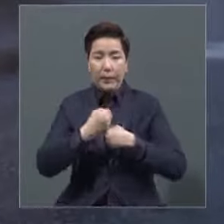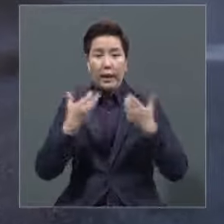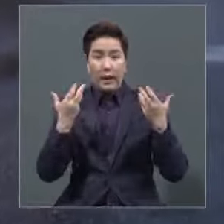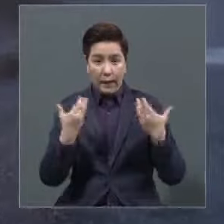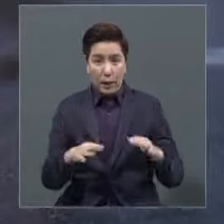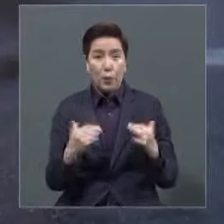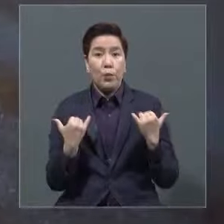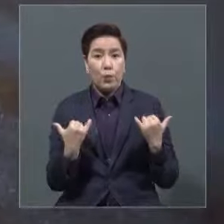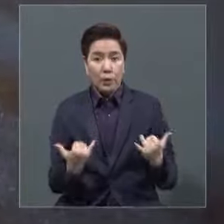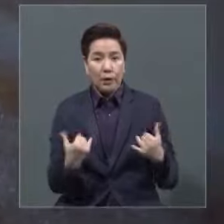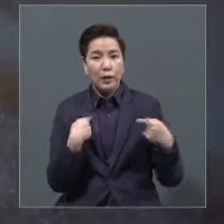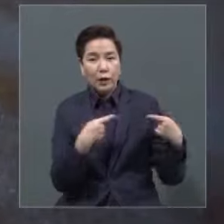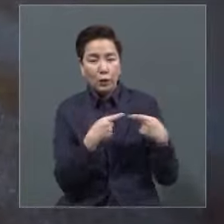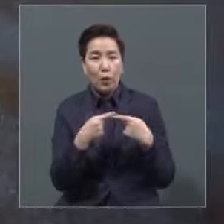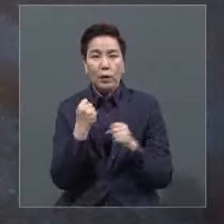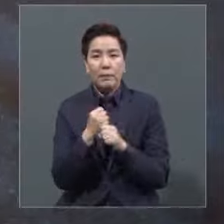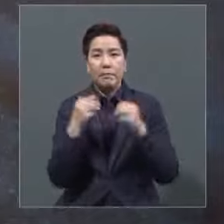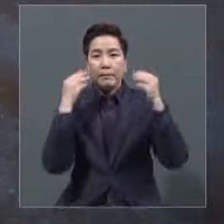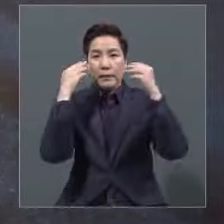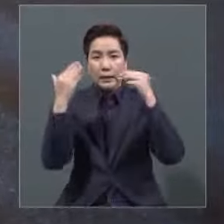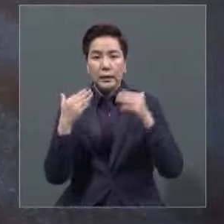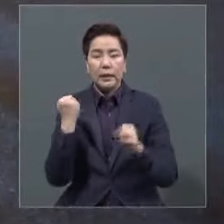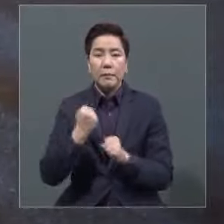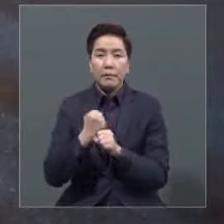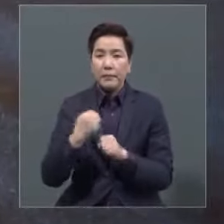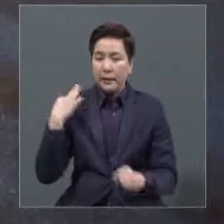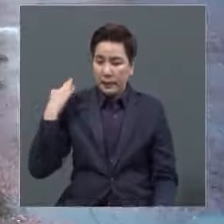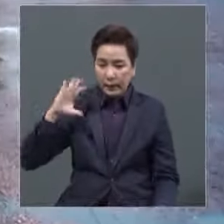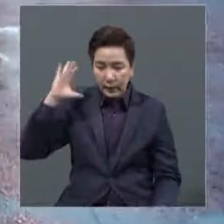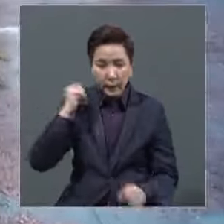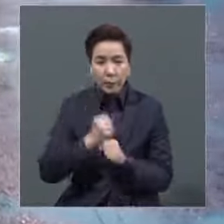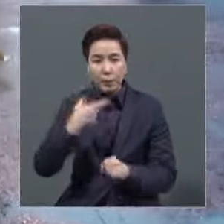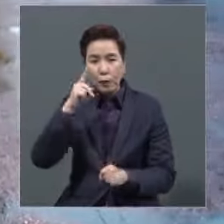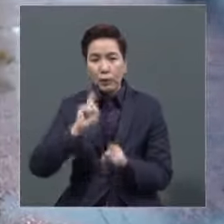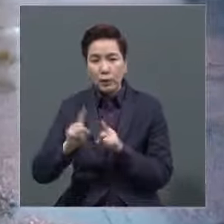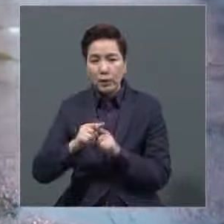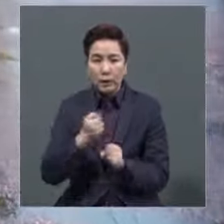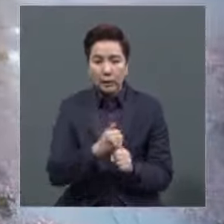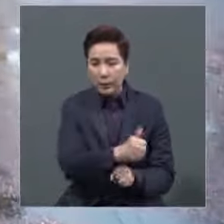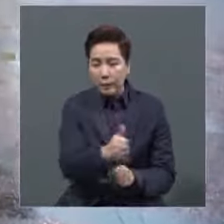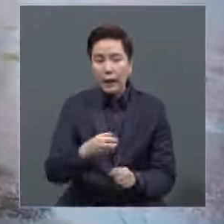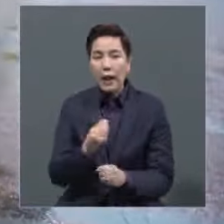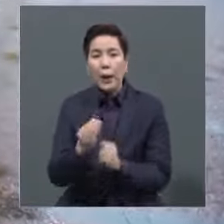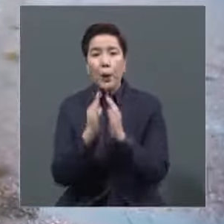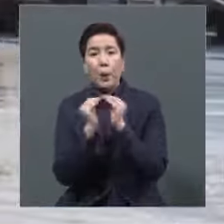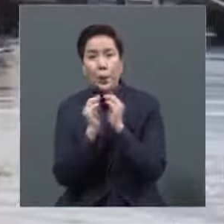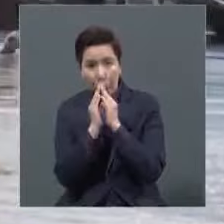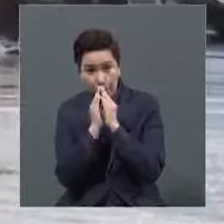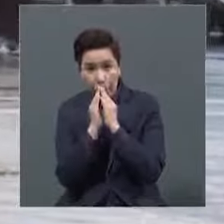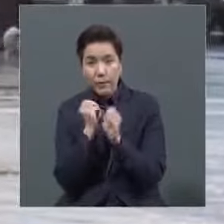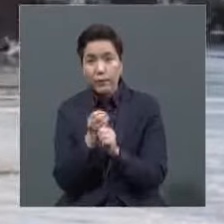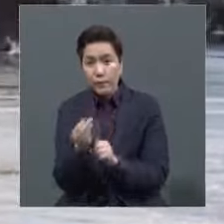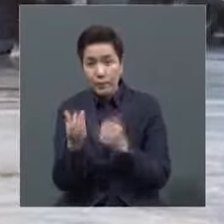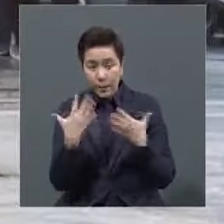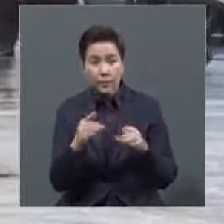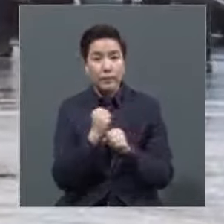ในวันนี้เองก็จะมีการจัดกิจกรรมจิตอาสาบำเพ็ญสาธารณประโยชน์ณวัดพระธาตุเชิงชุมวรวิหารจะ